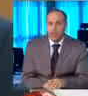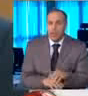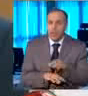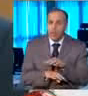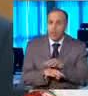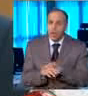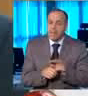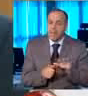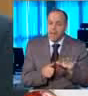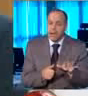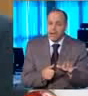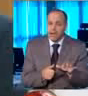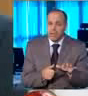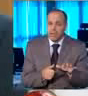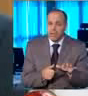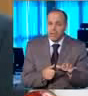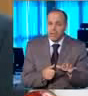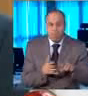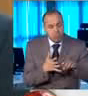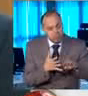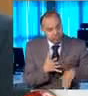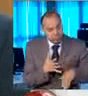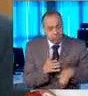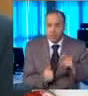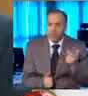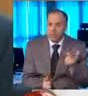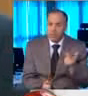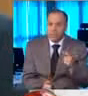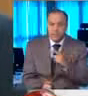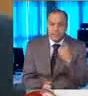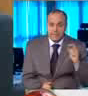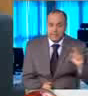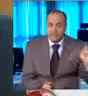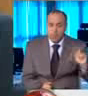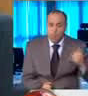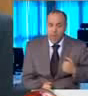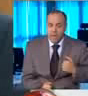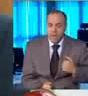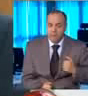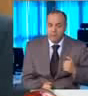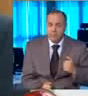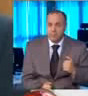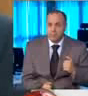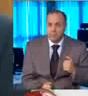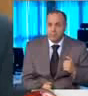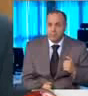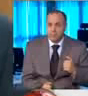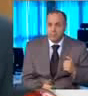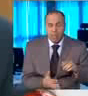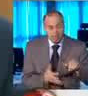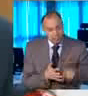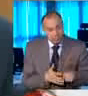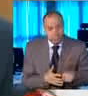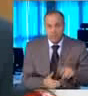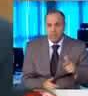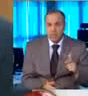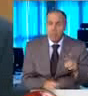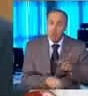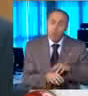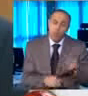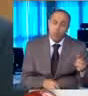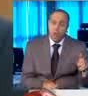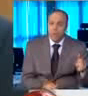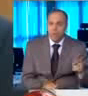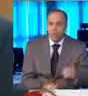كولاية ريانة يعني أصبحت في المؤخرة، ولاية زغوان يعني هي في المؤخرة، لكن هناك ولايات أخرى على